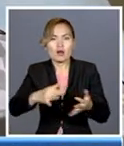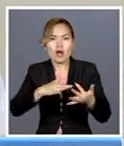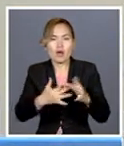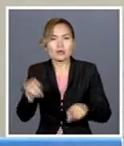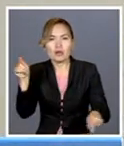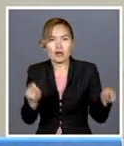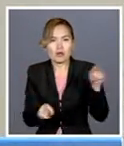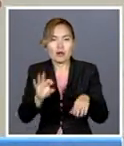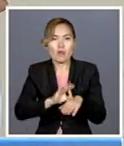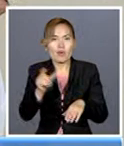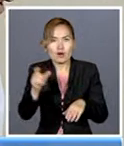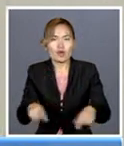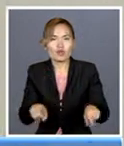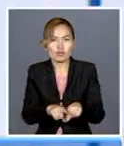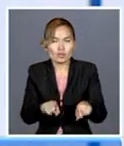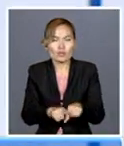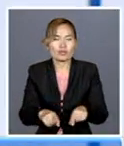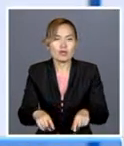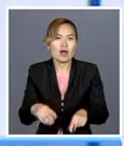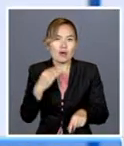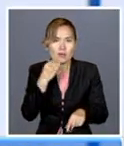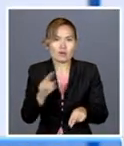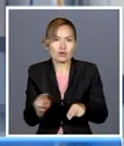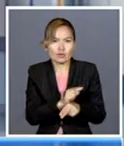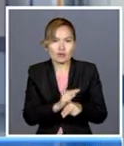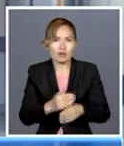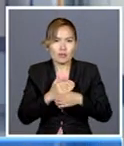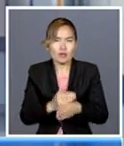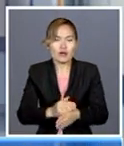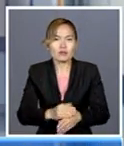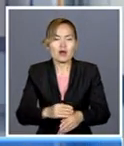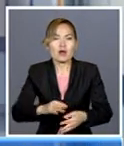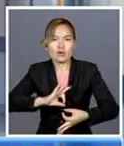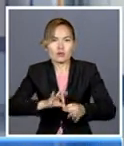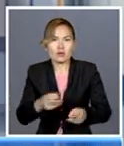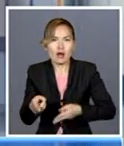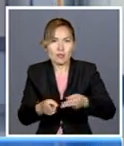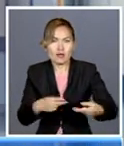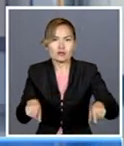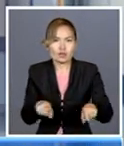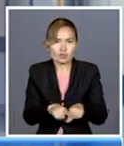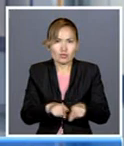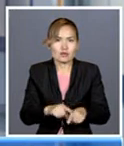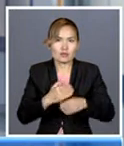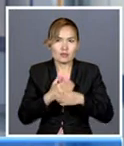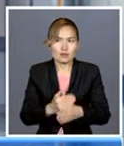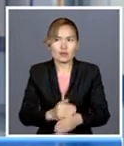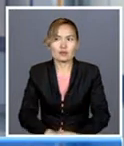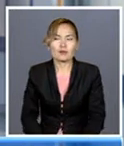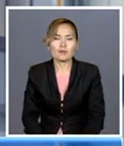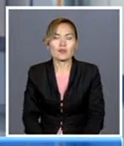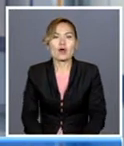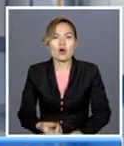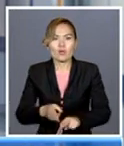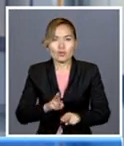ем қабылдайды. Тіпті күрделі операциялар да осында жасалады. Тұрғылықты жерлеріндегі поликлиникадан анализдерін